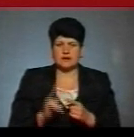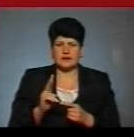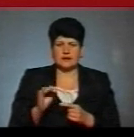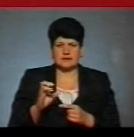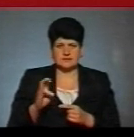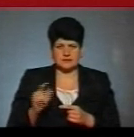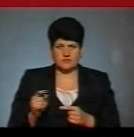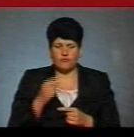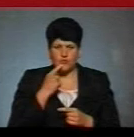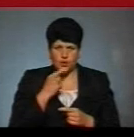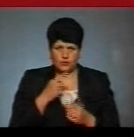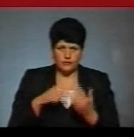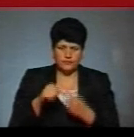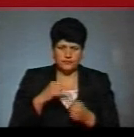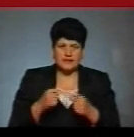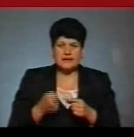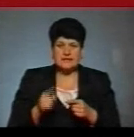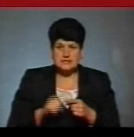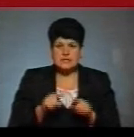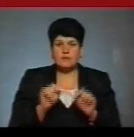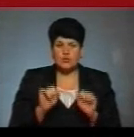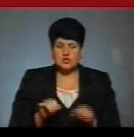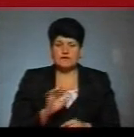крові. Звичайно, що цей метод може